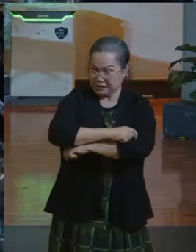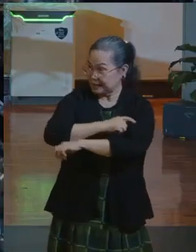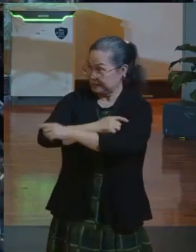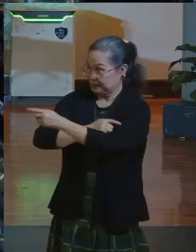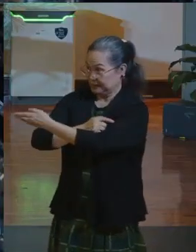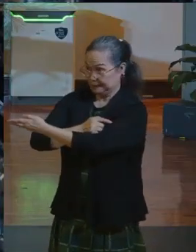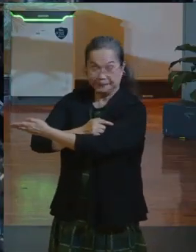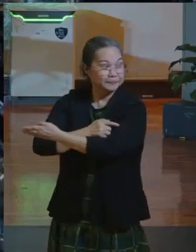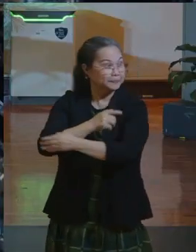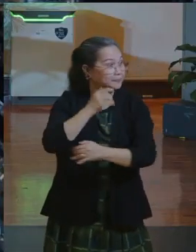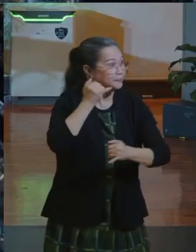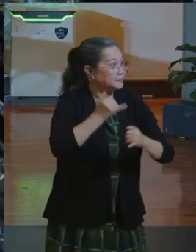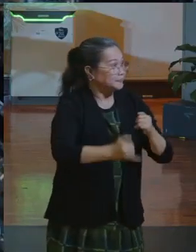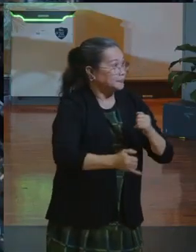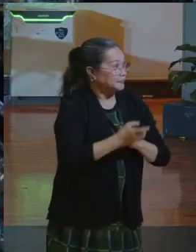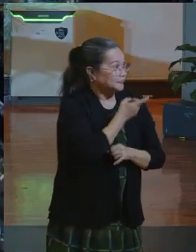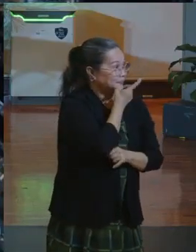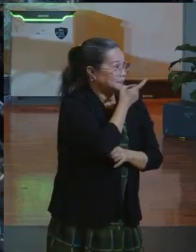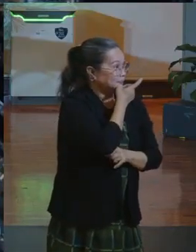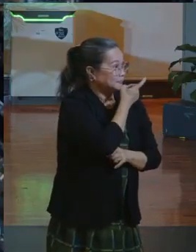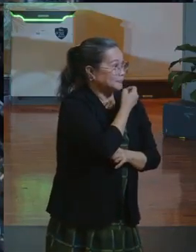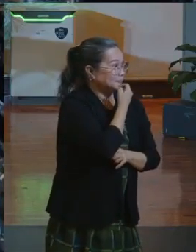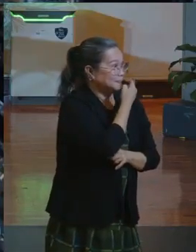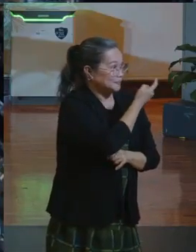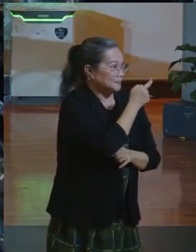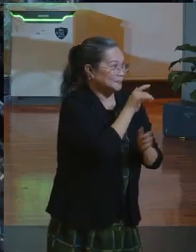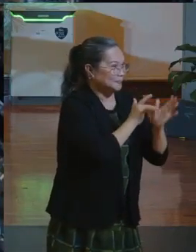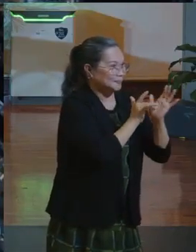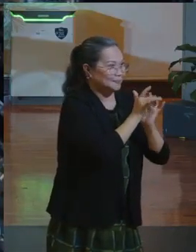hapuna. Ang ating